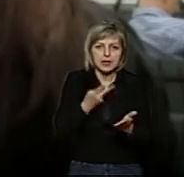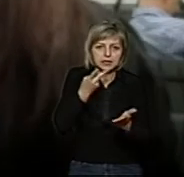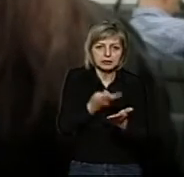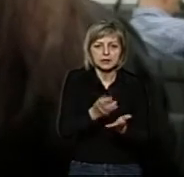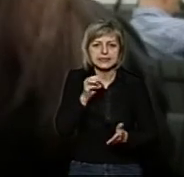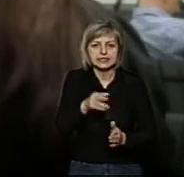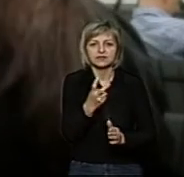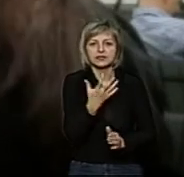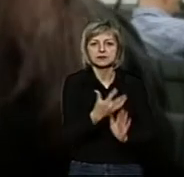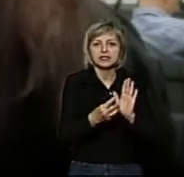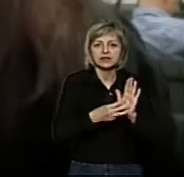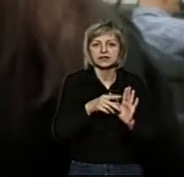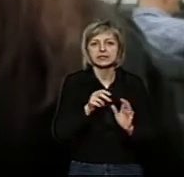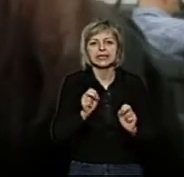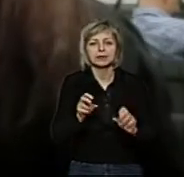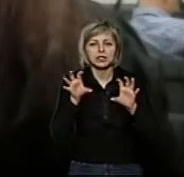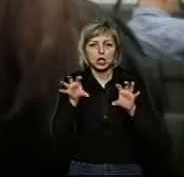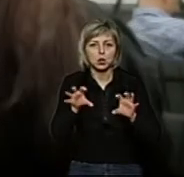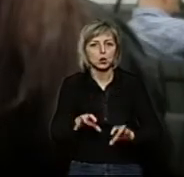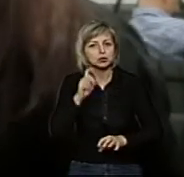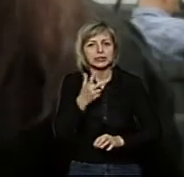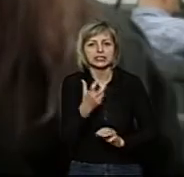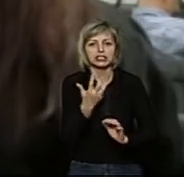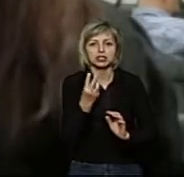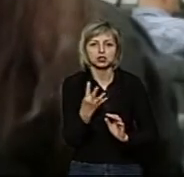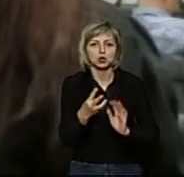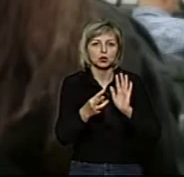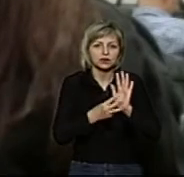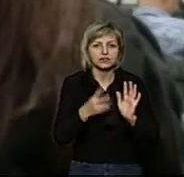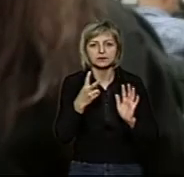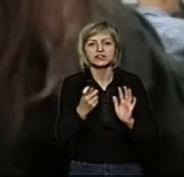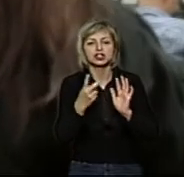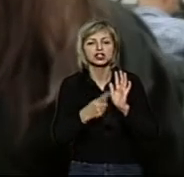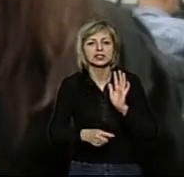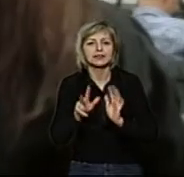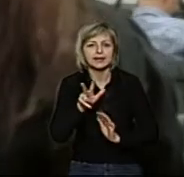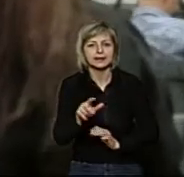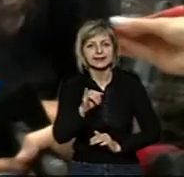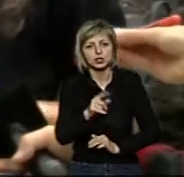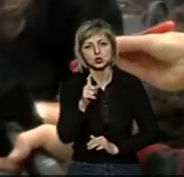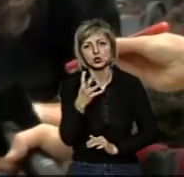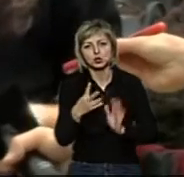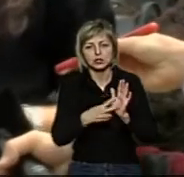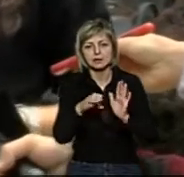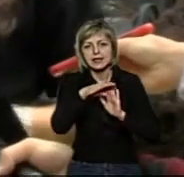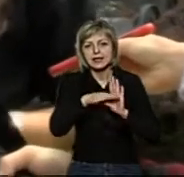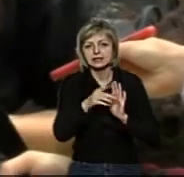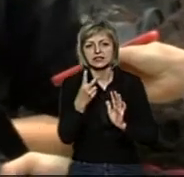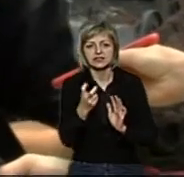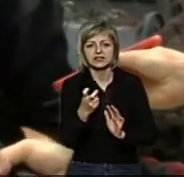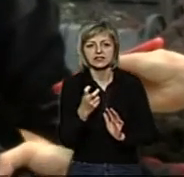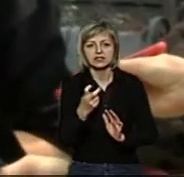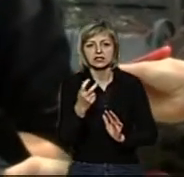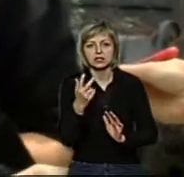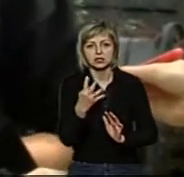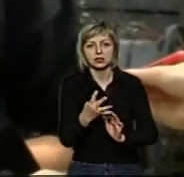статтею 258 Кримінального кодексу України, 348, 263 та 147. Стаття 348